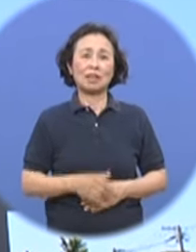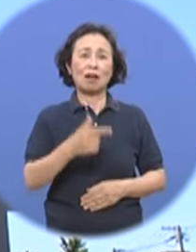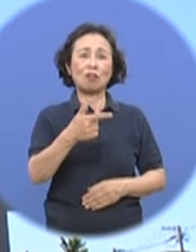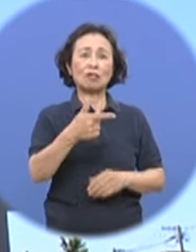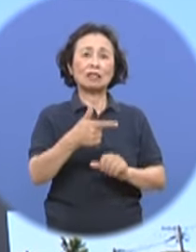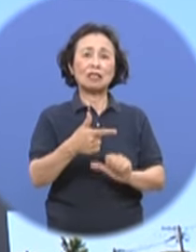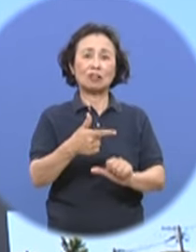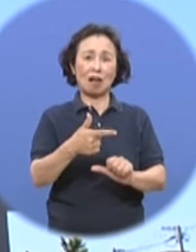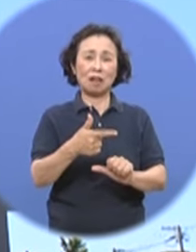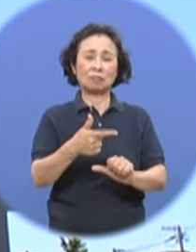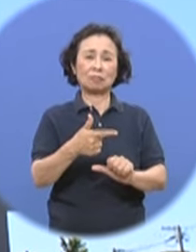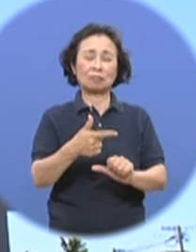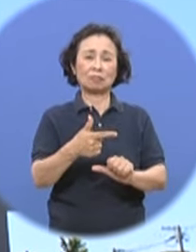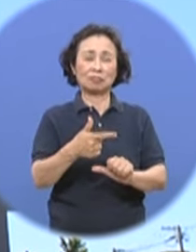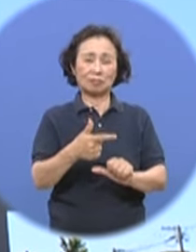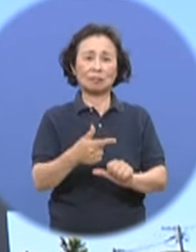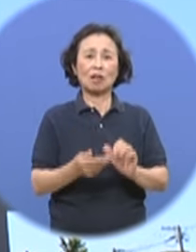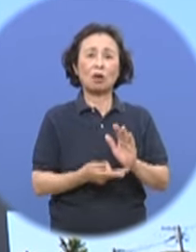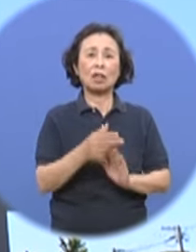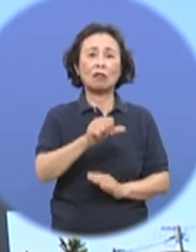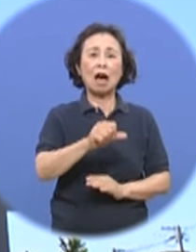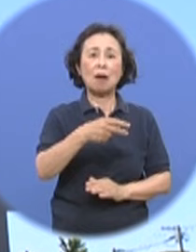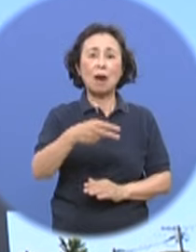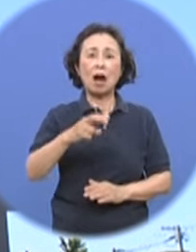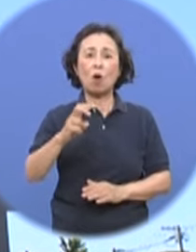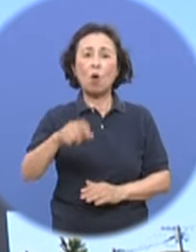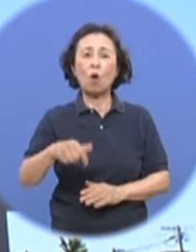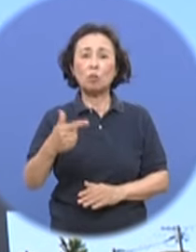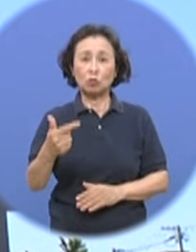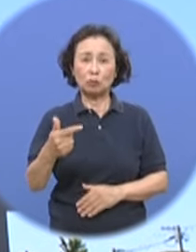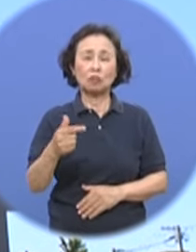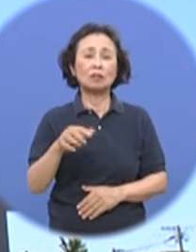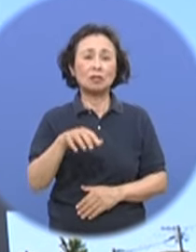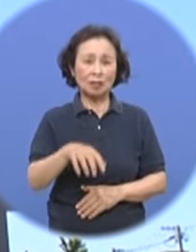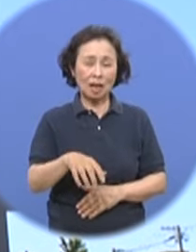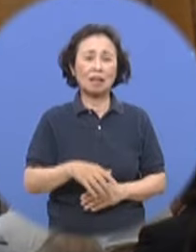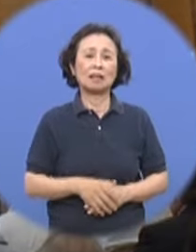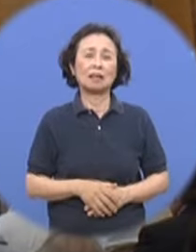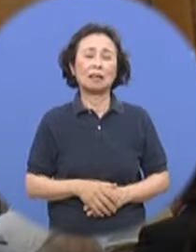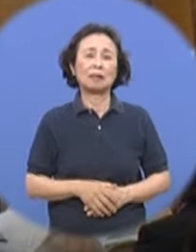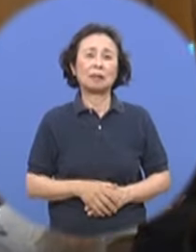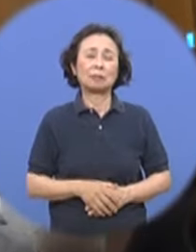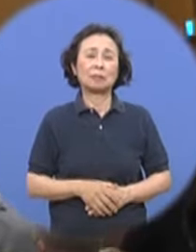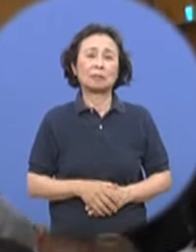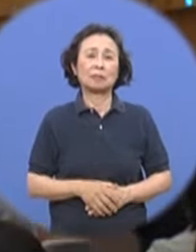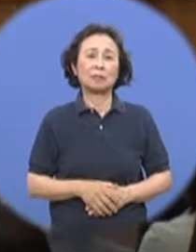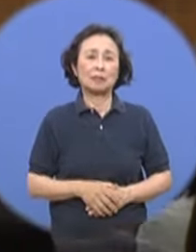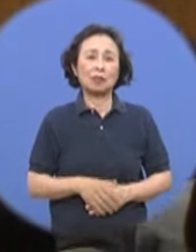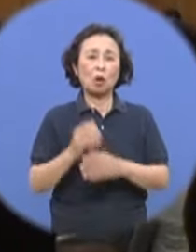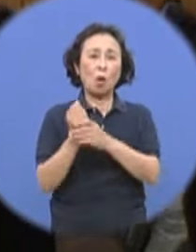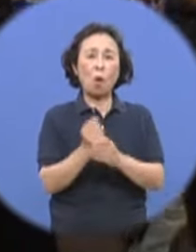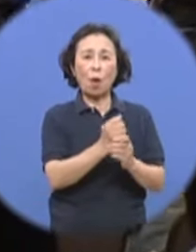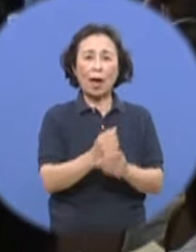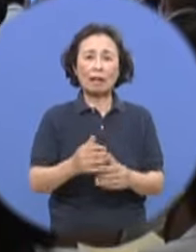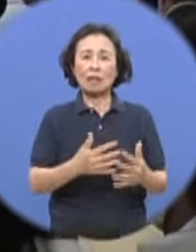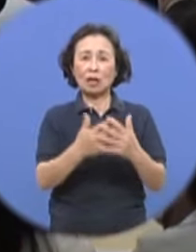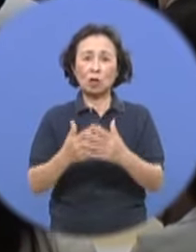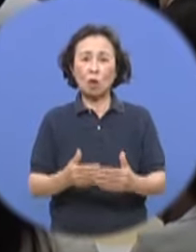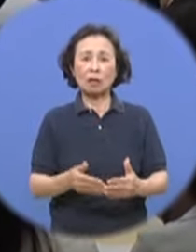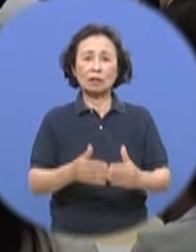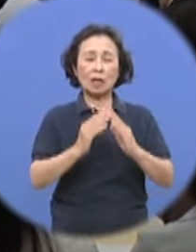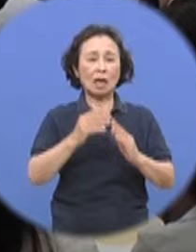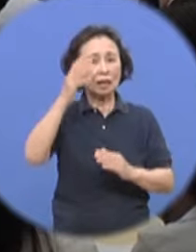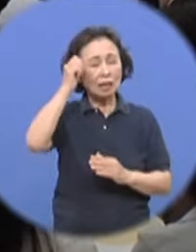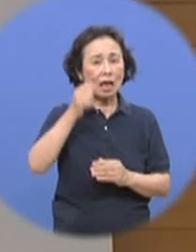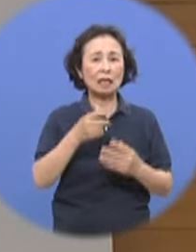6月5日和歌山市のホテルアバローム紀の国で和歌山県子ども食堂応援ネットワーク設立記念